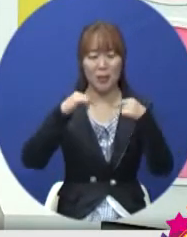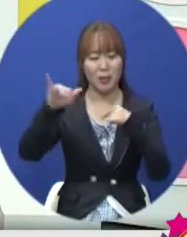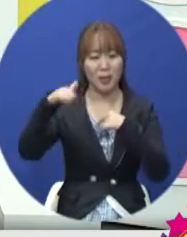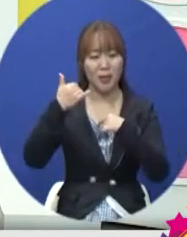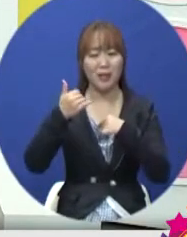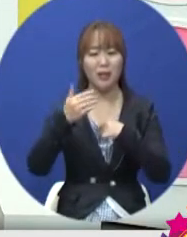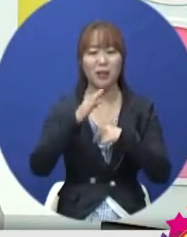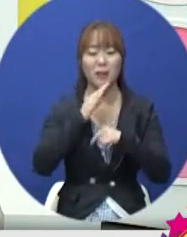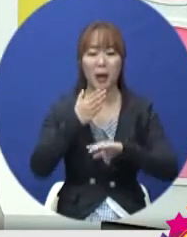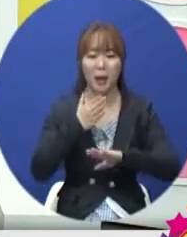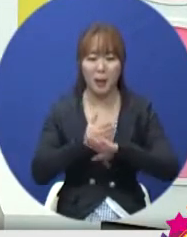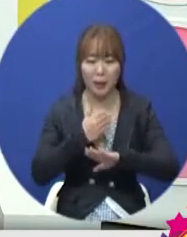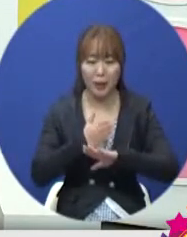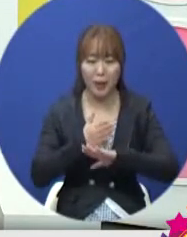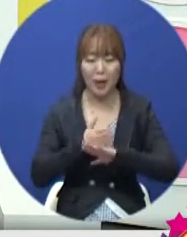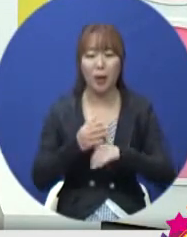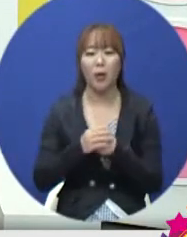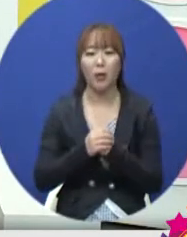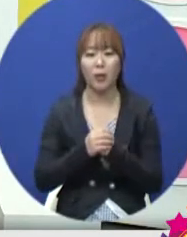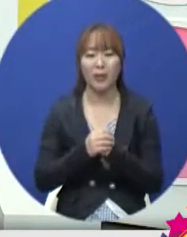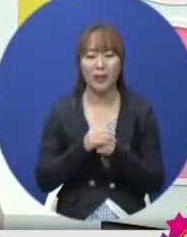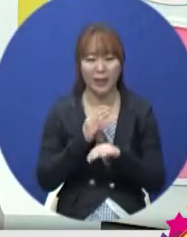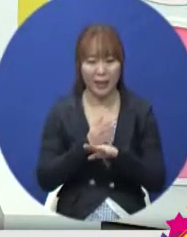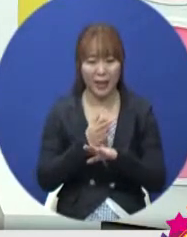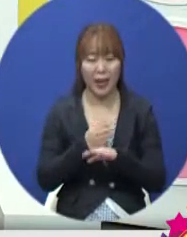주셨습니다. 다시 한번 감사드리고요. 네. 네,